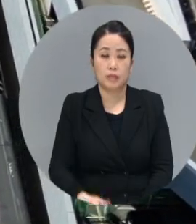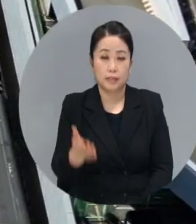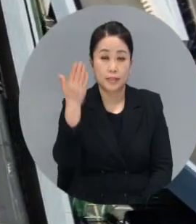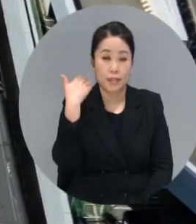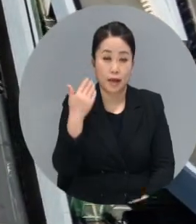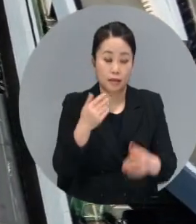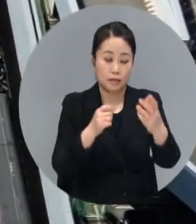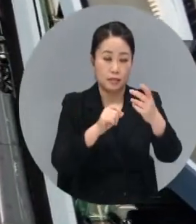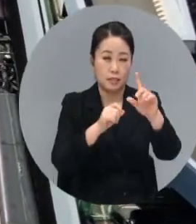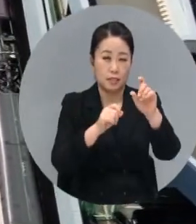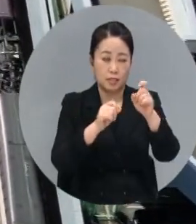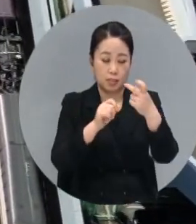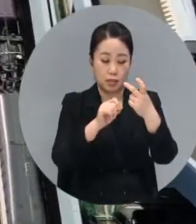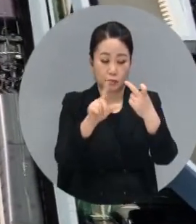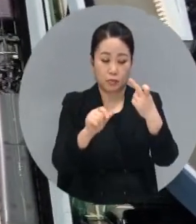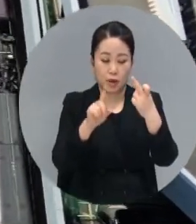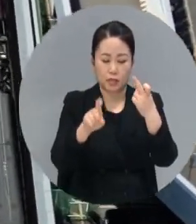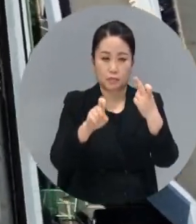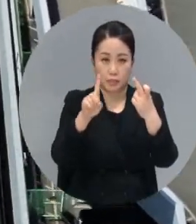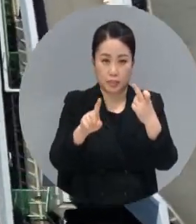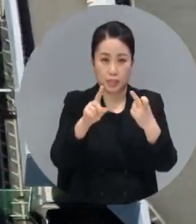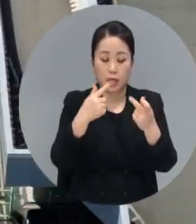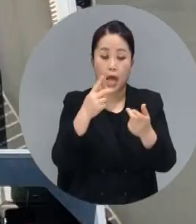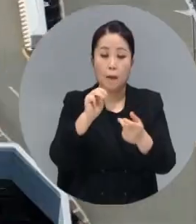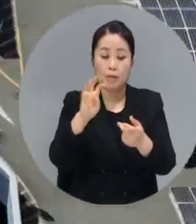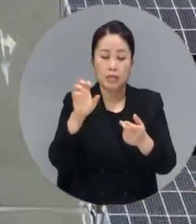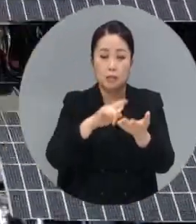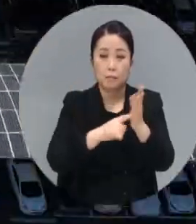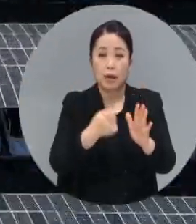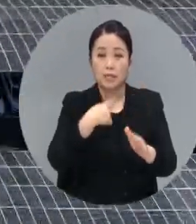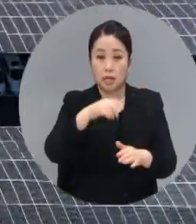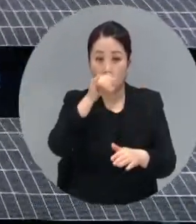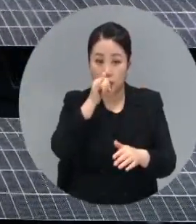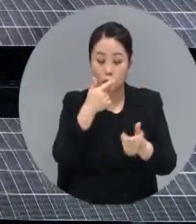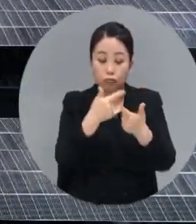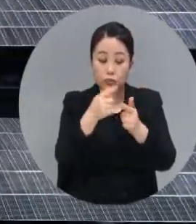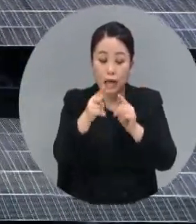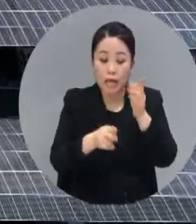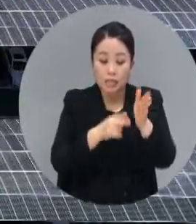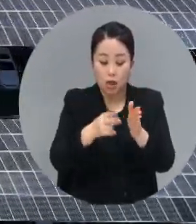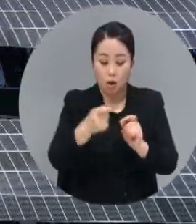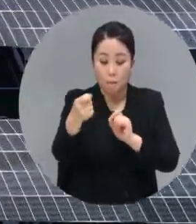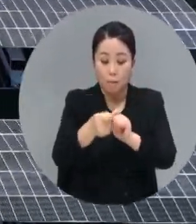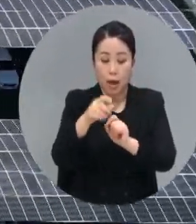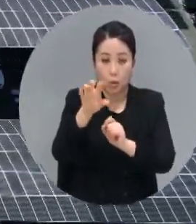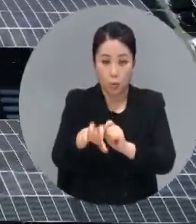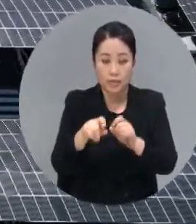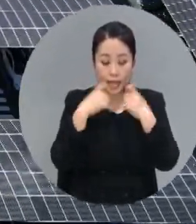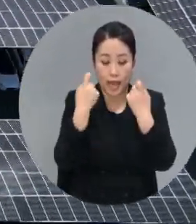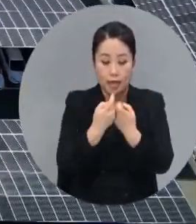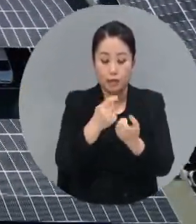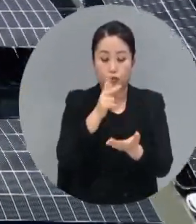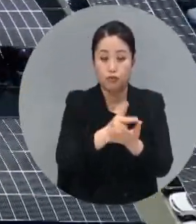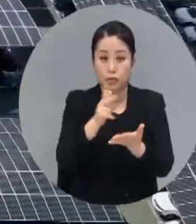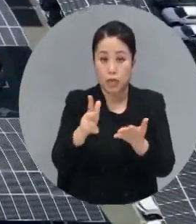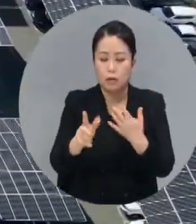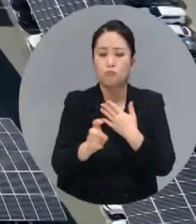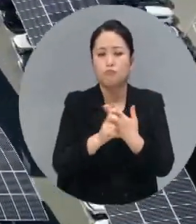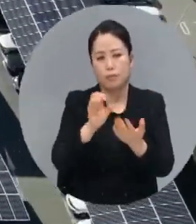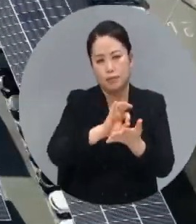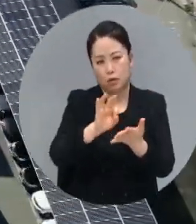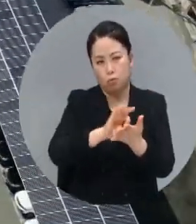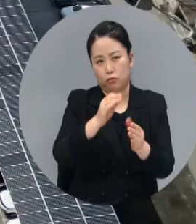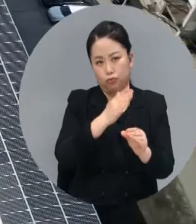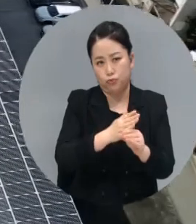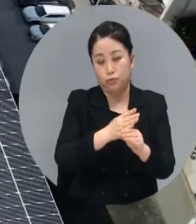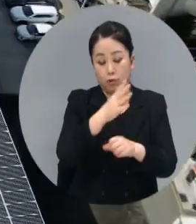지난 11일 부산 MBC가 보도한 부산역 인근 불법 사설 주차장. 431제곱미터 국유지를 4년째